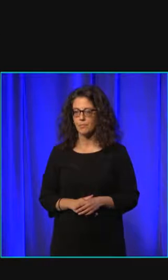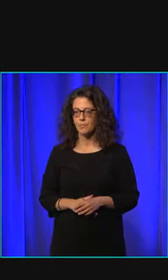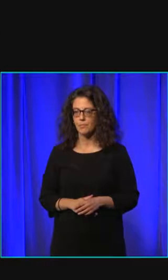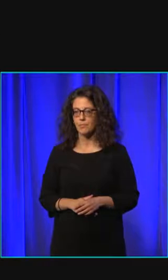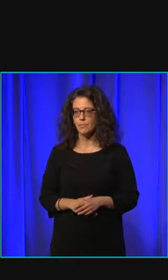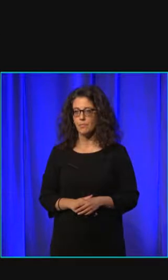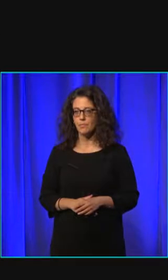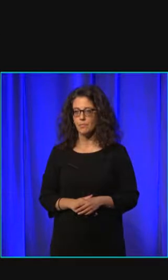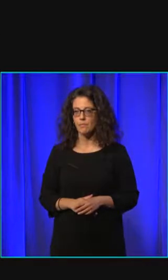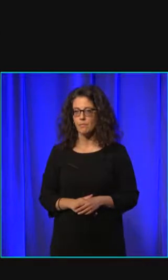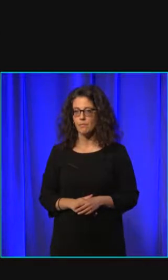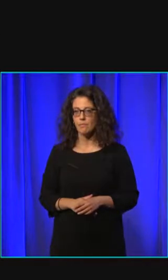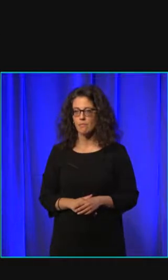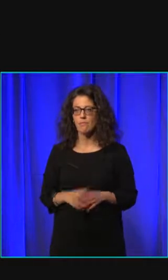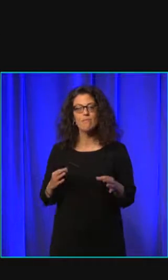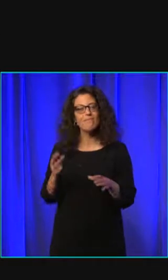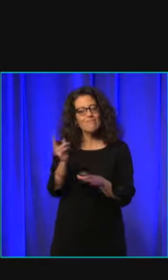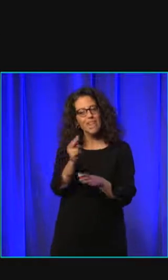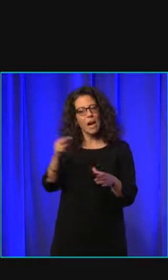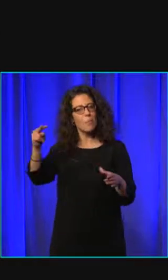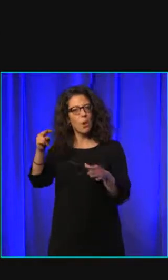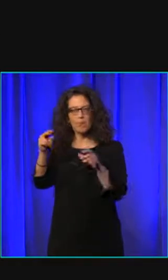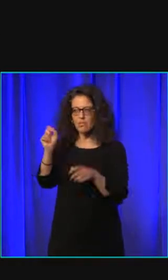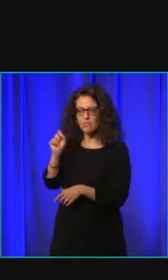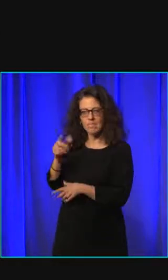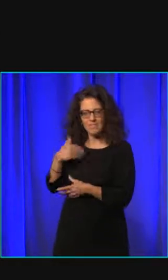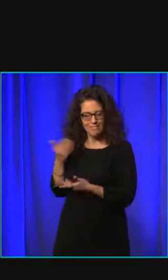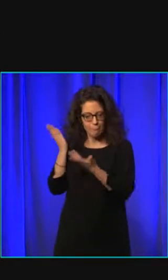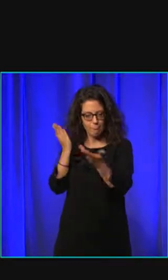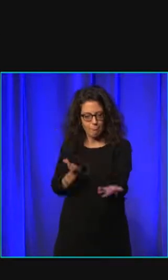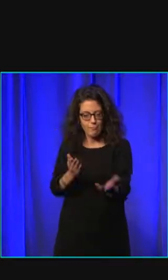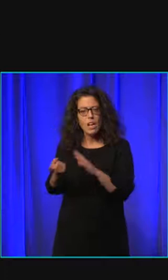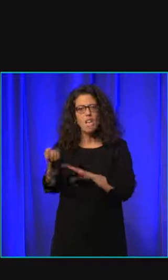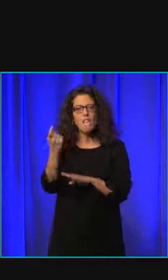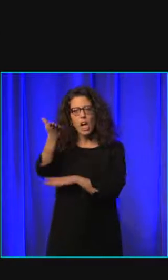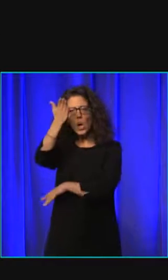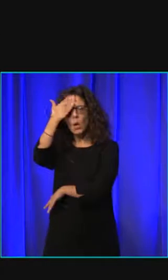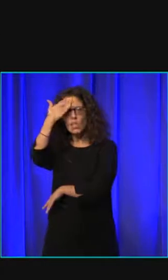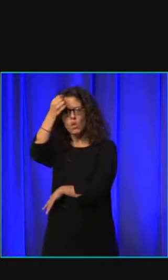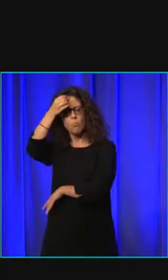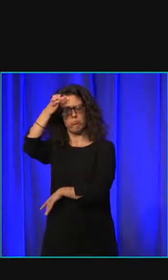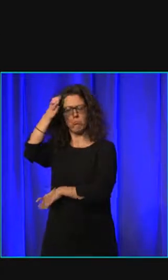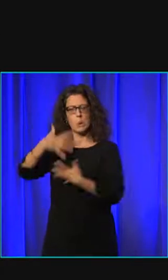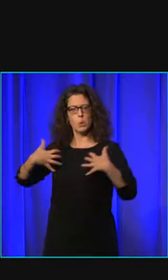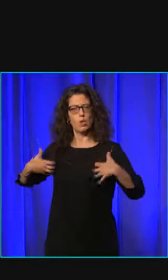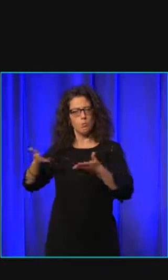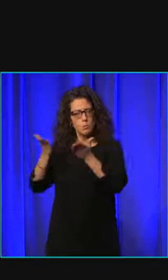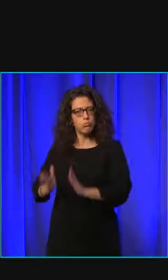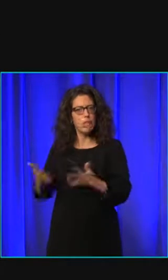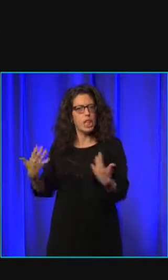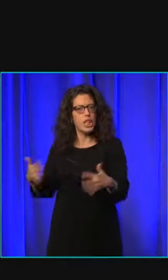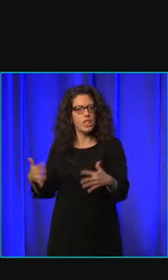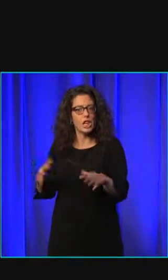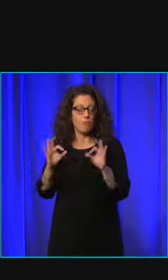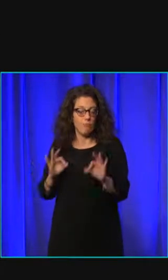Je vous ai dit que l'approche que j'ai mise en place s'est basée sur des connaissances scientifiques avérées et je me